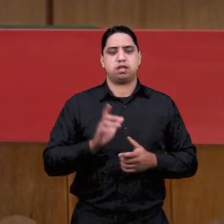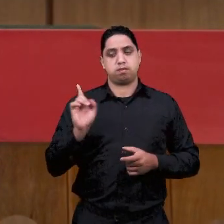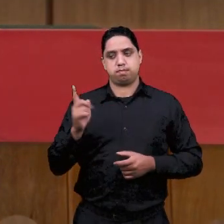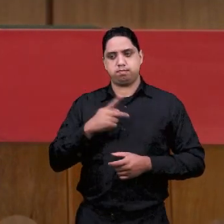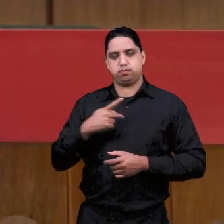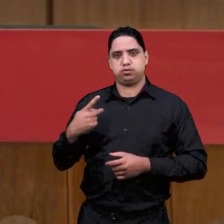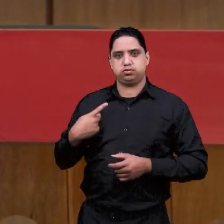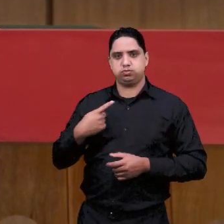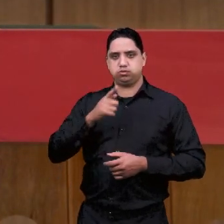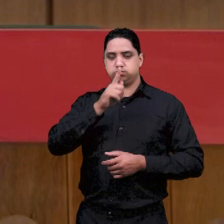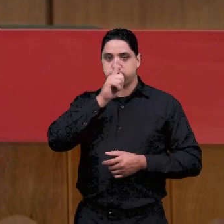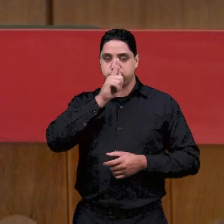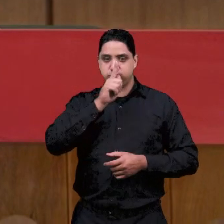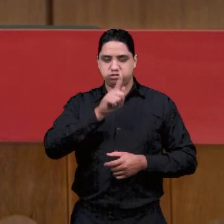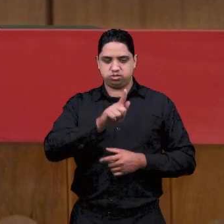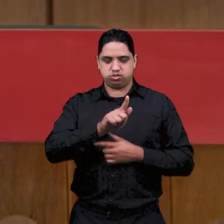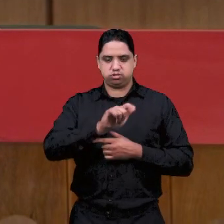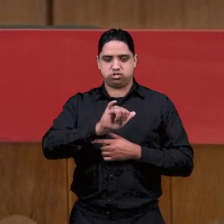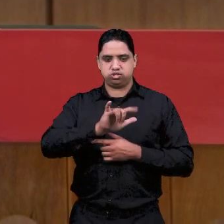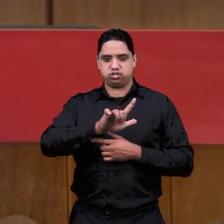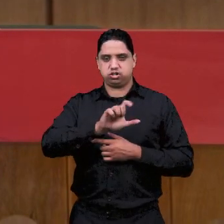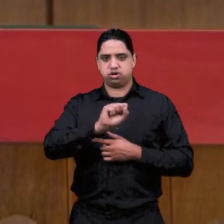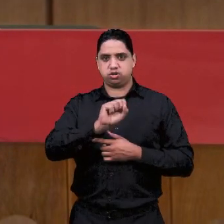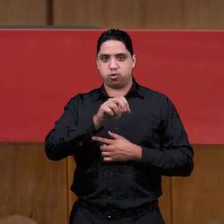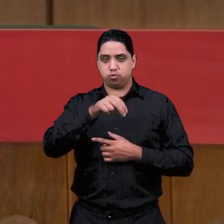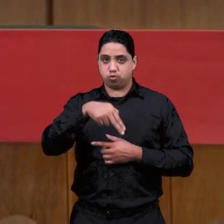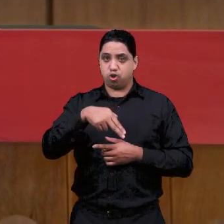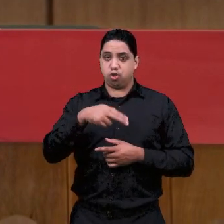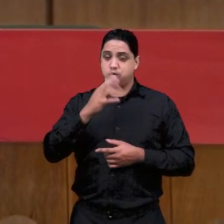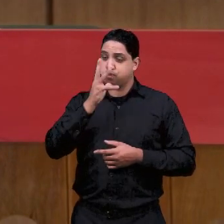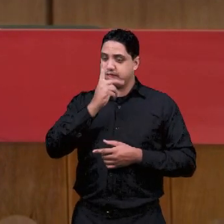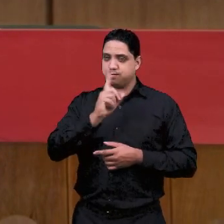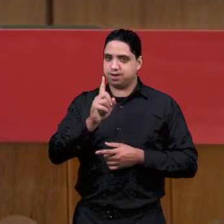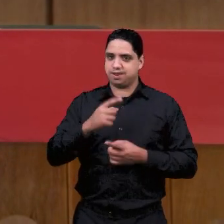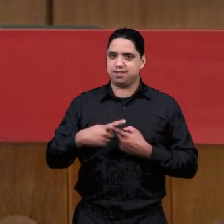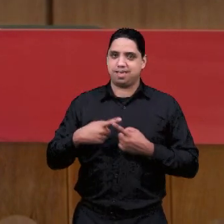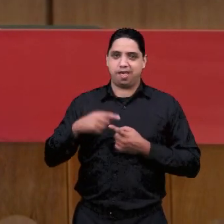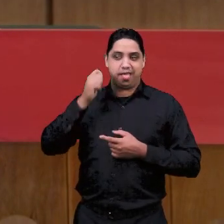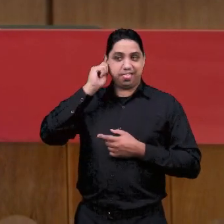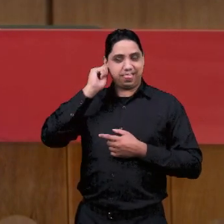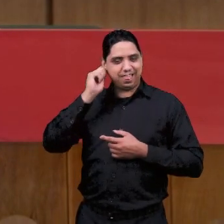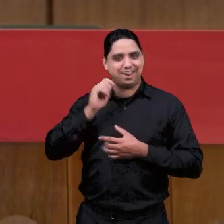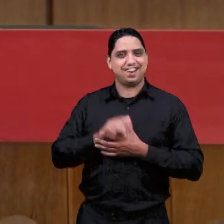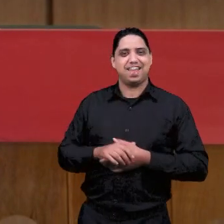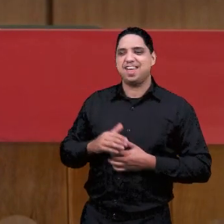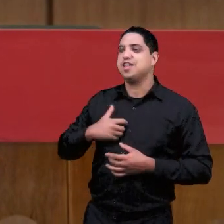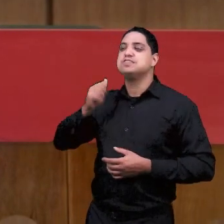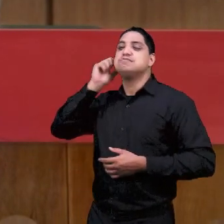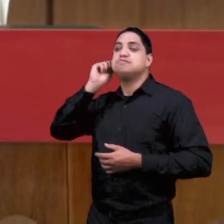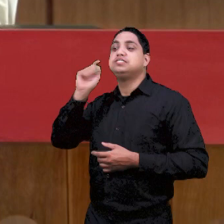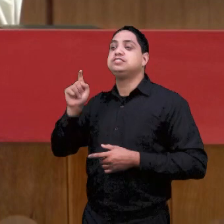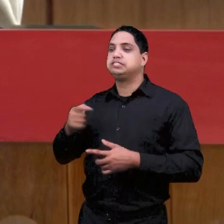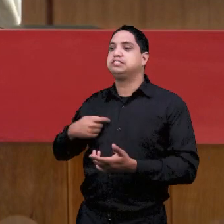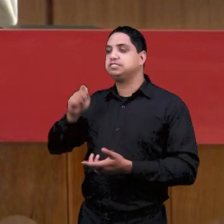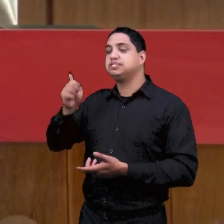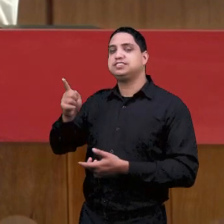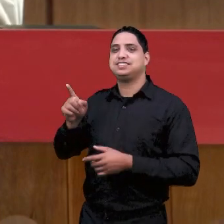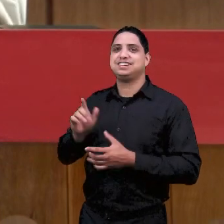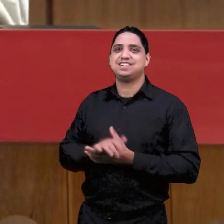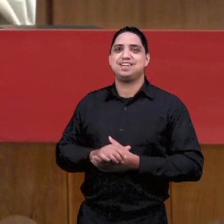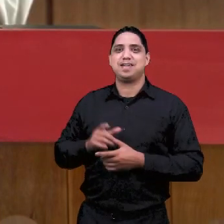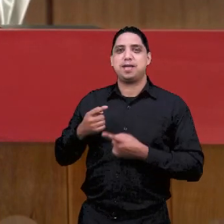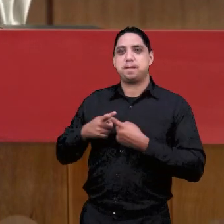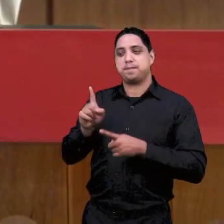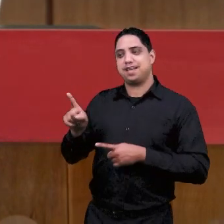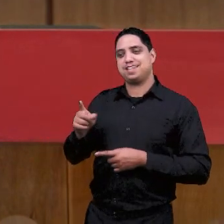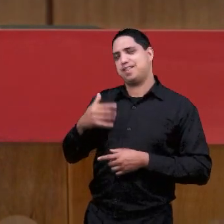juste, malgré mon âge, il va tirer mon oreille. Mais regardez bien, je tire son oreille ici. Mais il est très joli, je